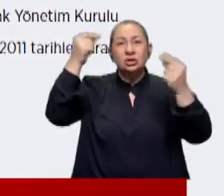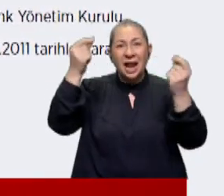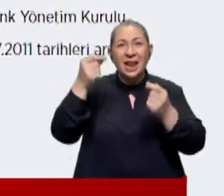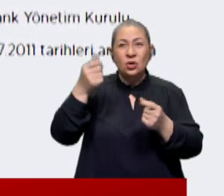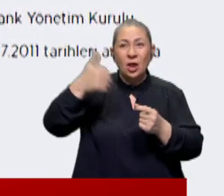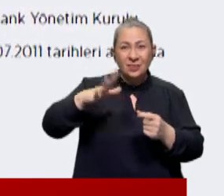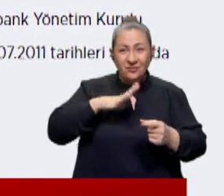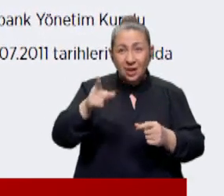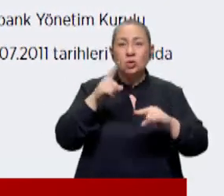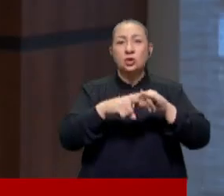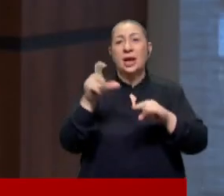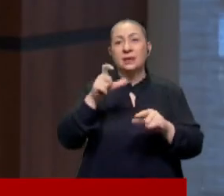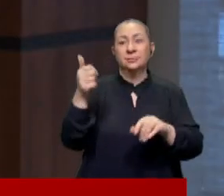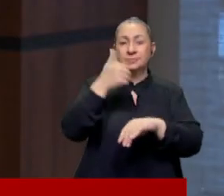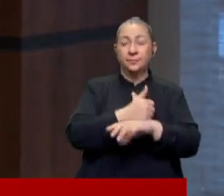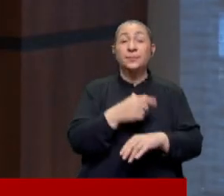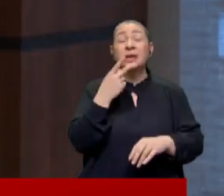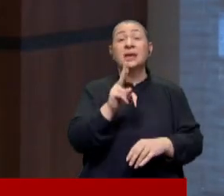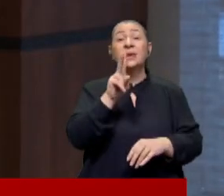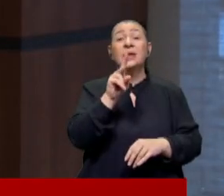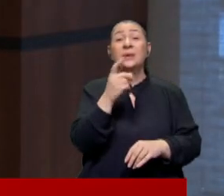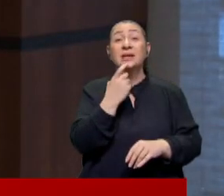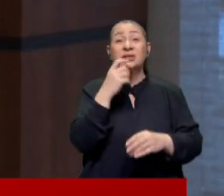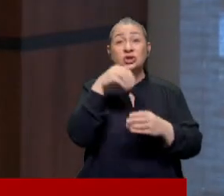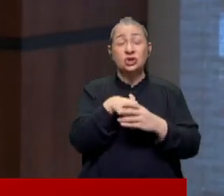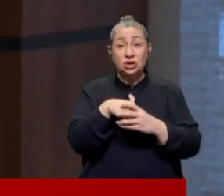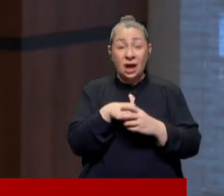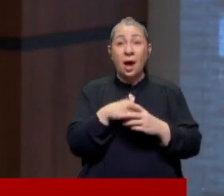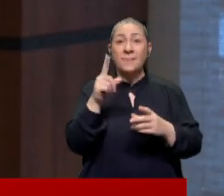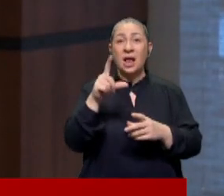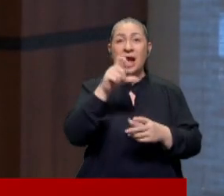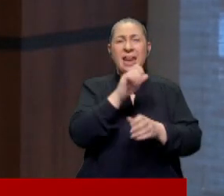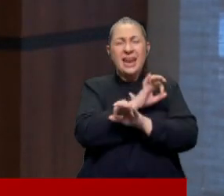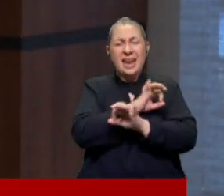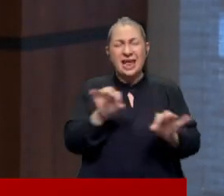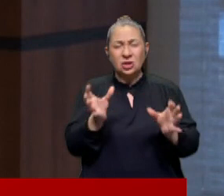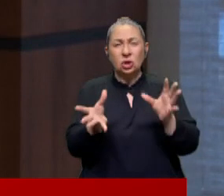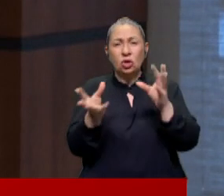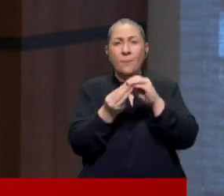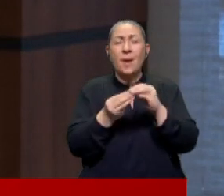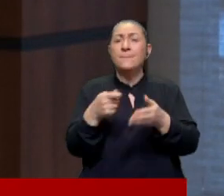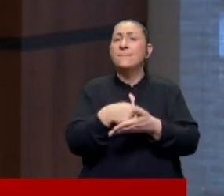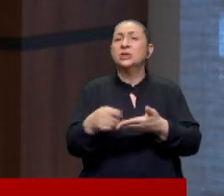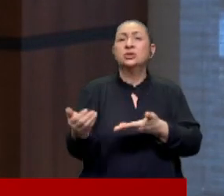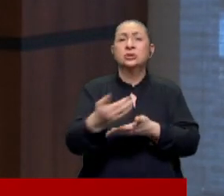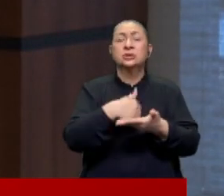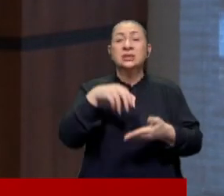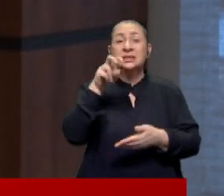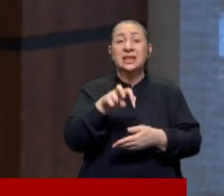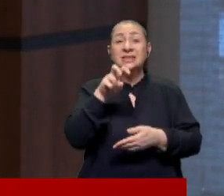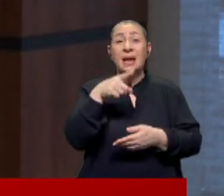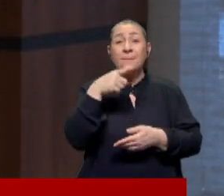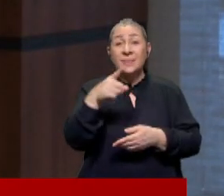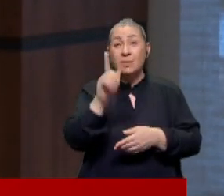sürdüren Hüseyin Aydın getirildi. 2021 yılındaki aylık net toplam geliri